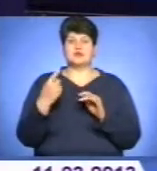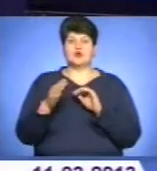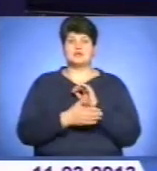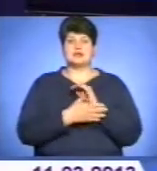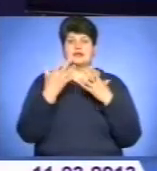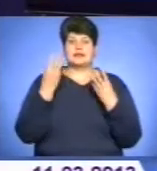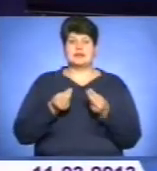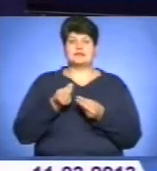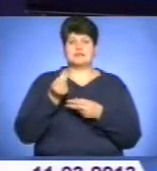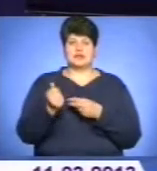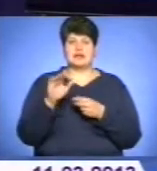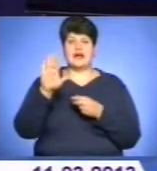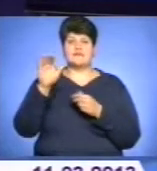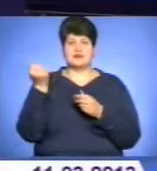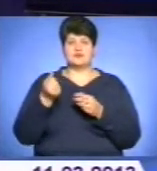Дякую.